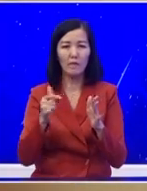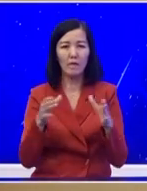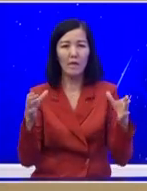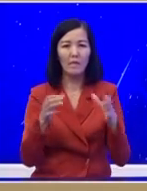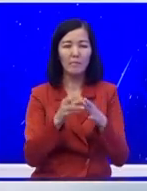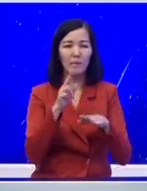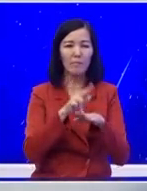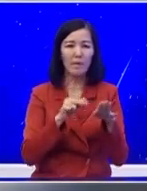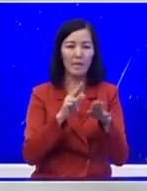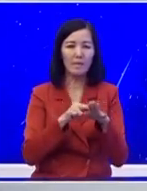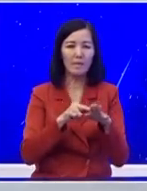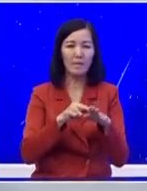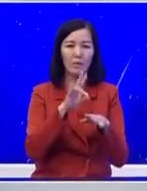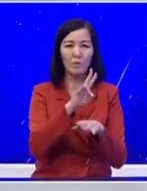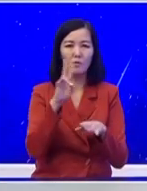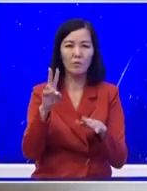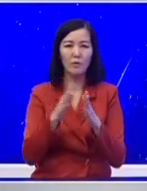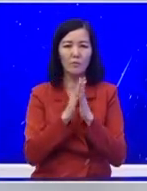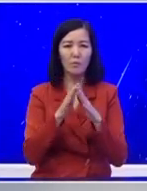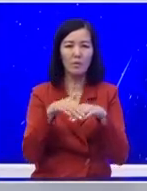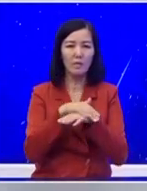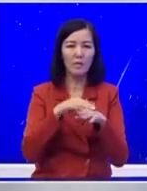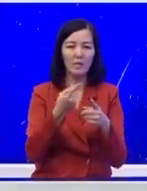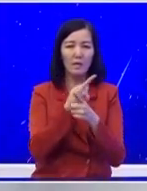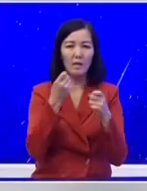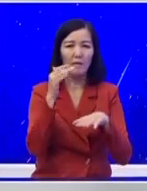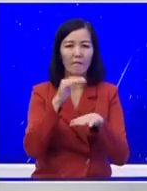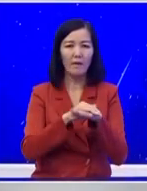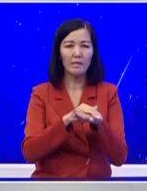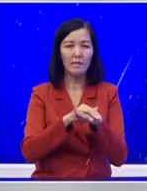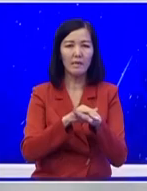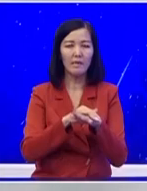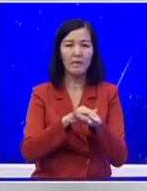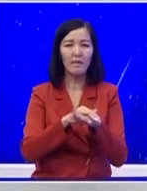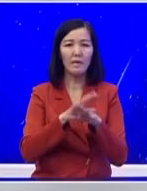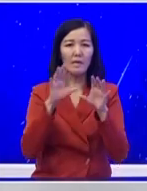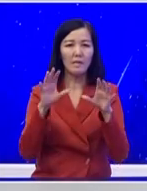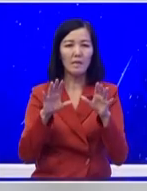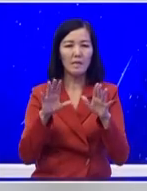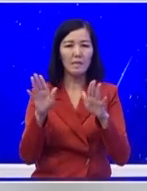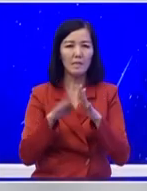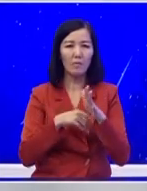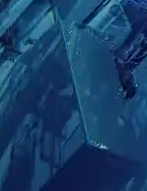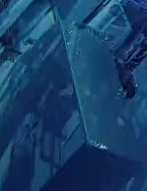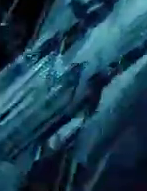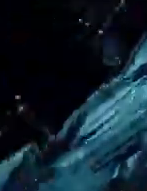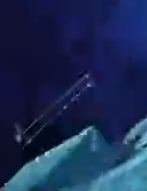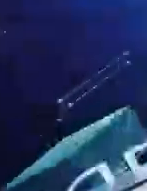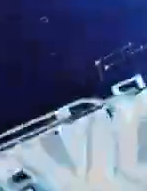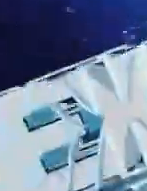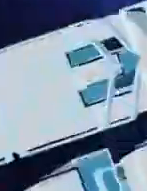тенге. Департамент полиции столицы просит граждан сообщать о фактах незаконной продажи лекарственных средств.